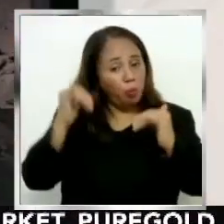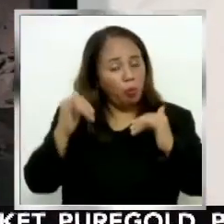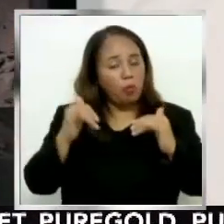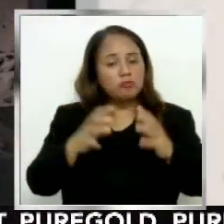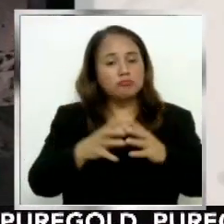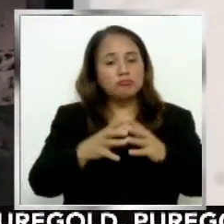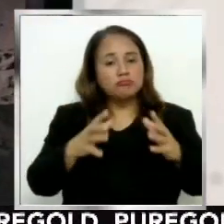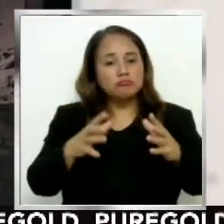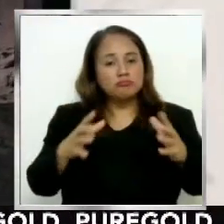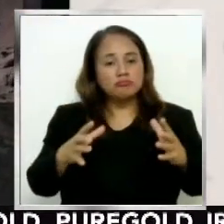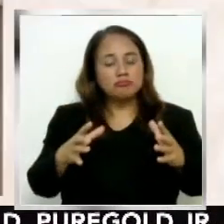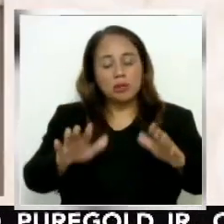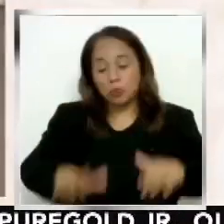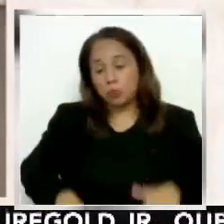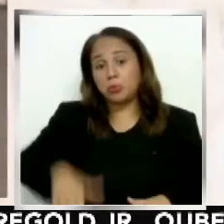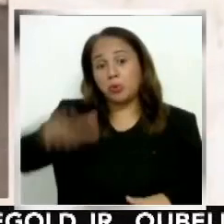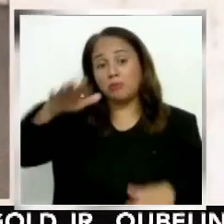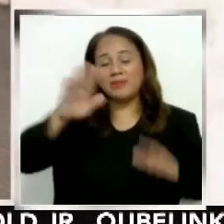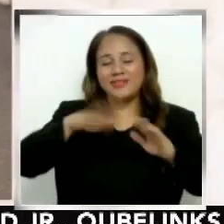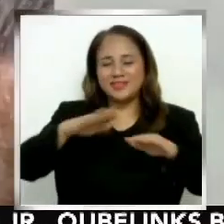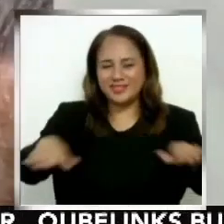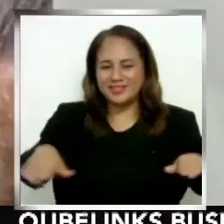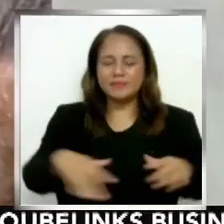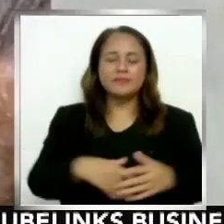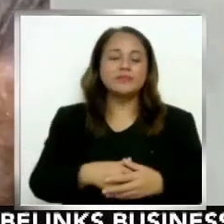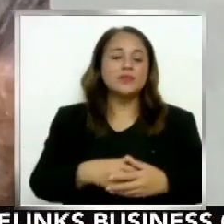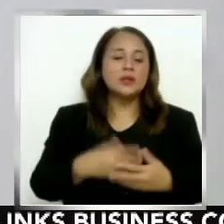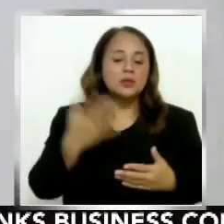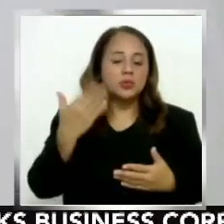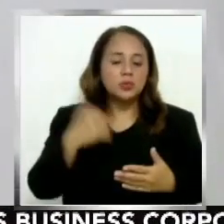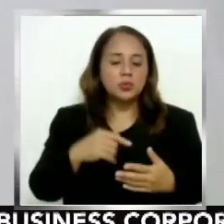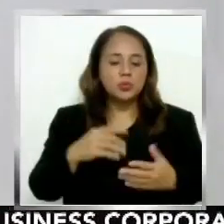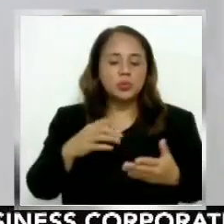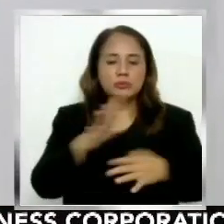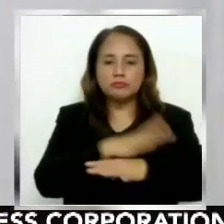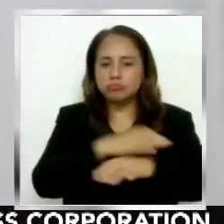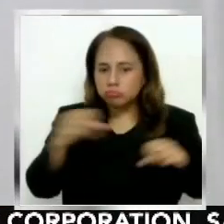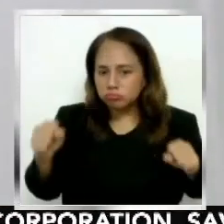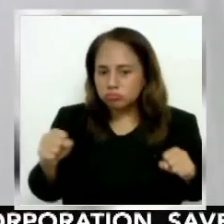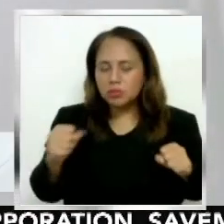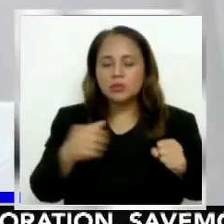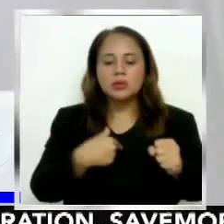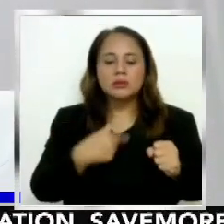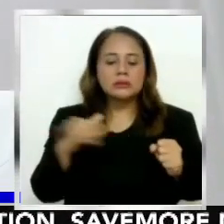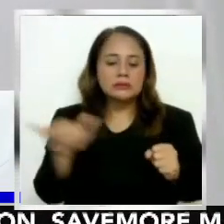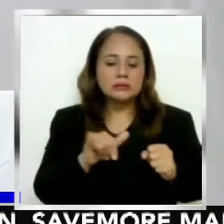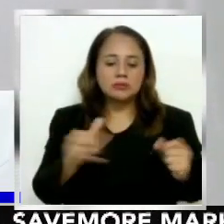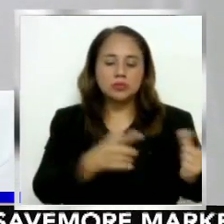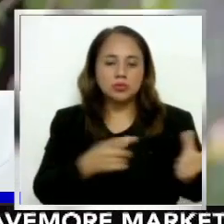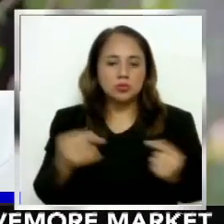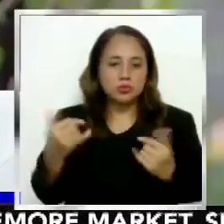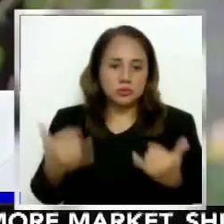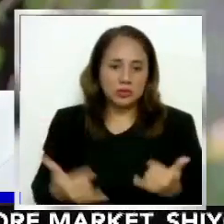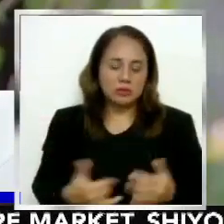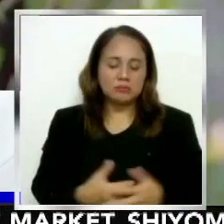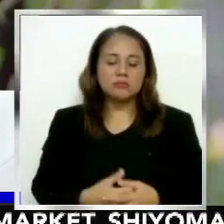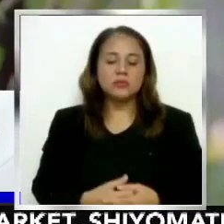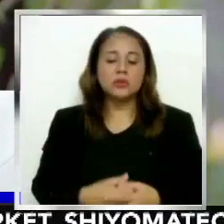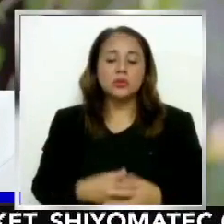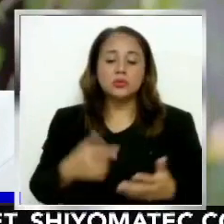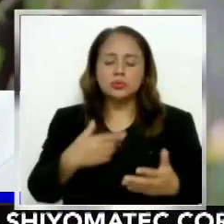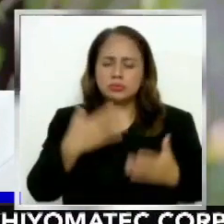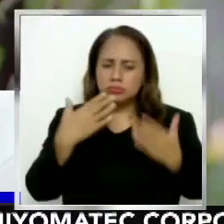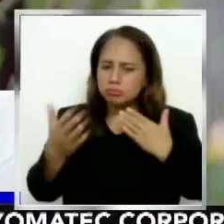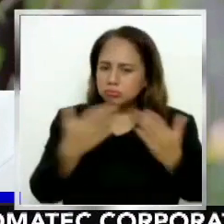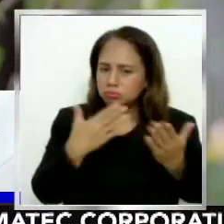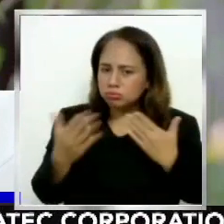na sina Zia at Sixto to pay it forward, tulad na lang ng kanilang ginagawa ngayon. Dong and Yan, thank you so much. Meron ba kayong mensahe sa